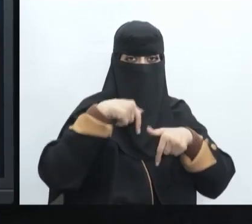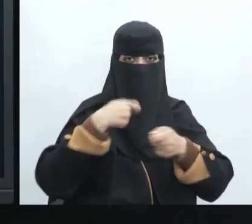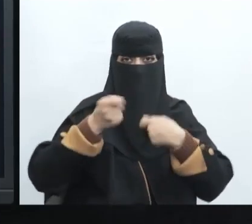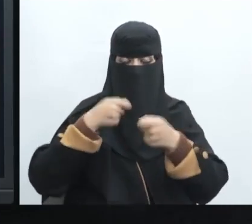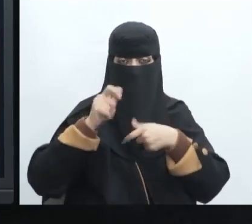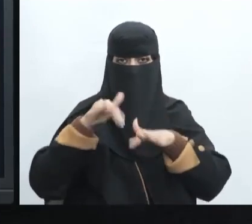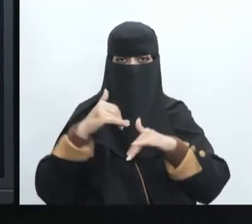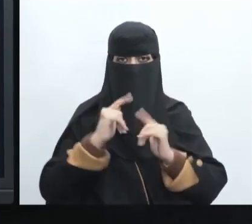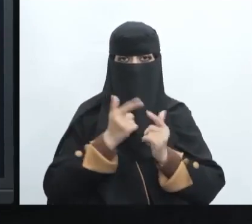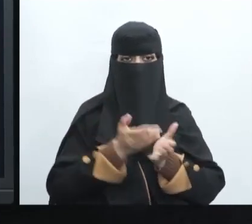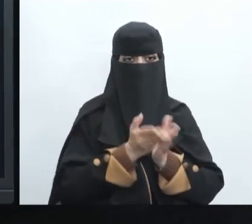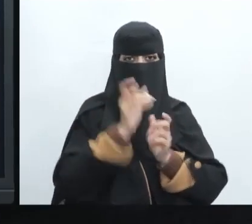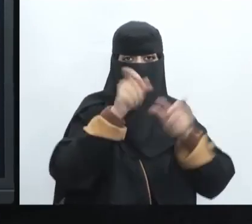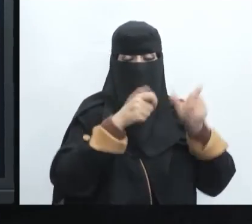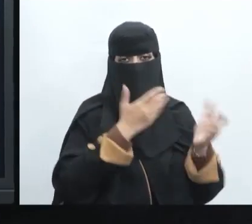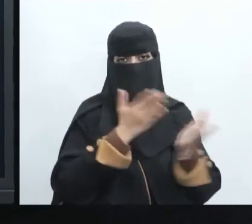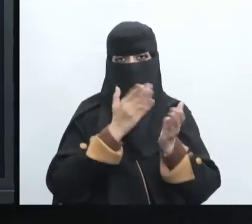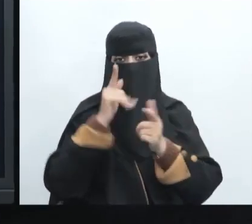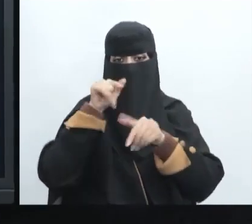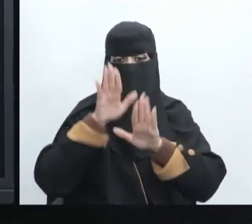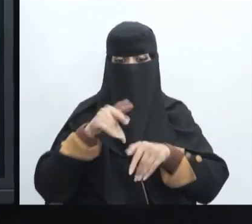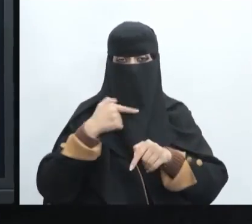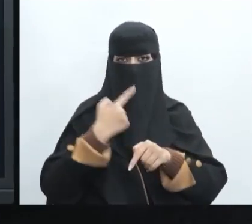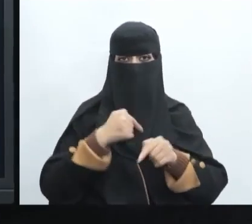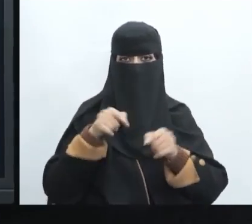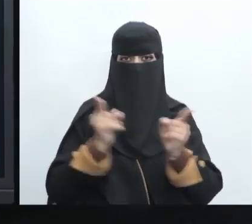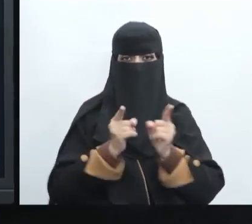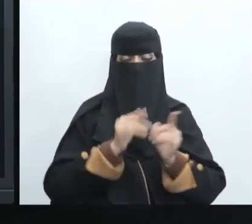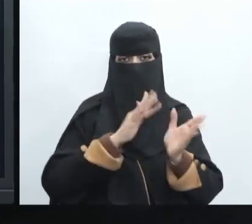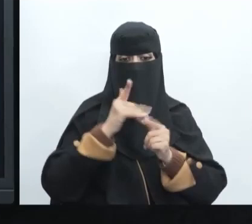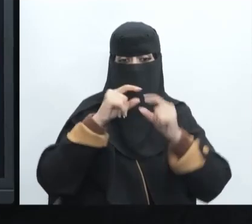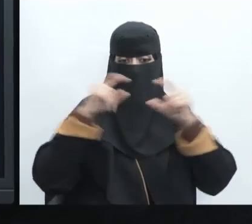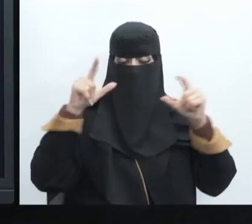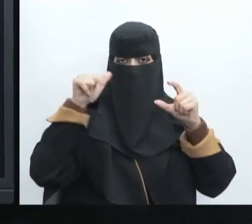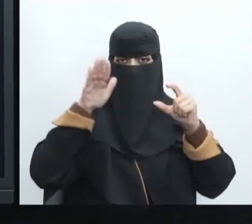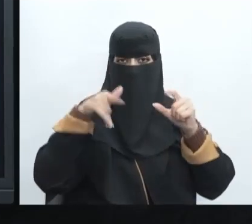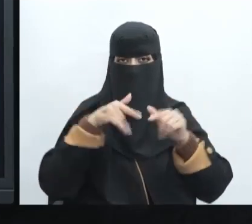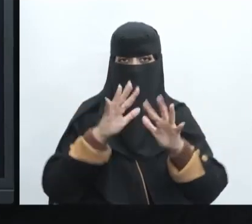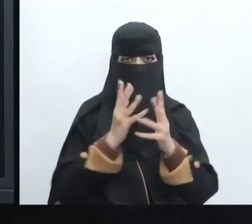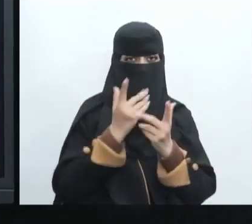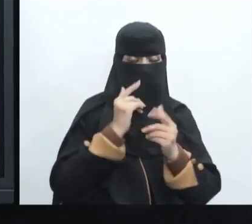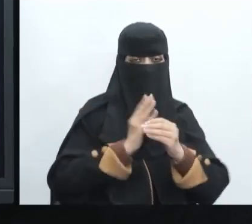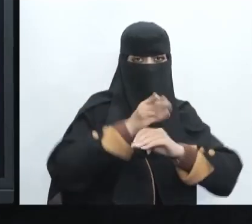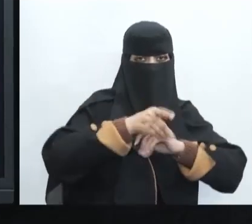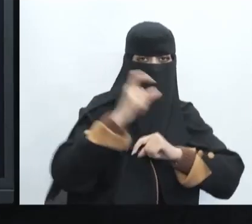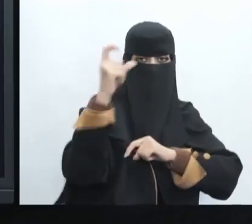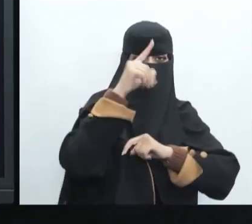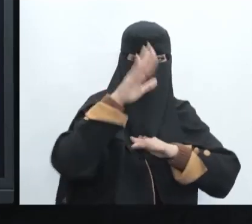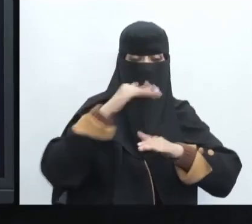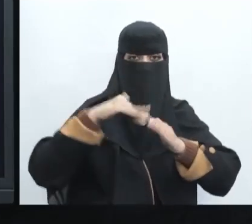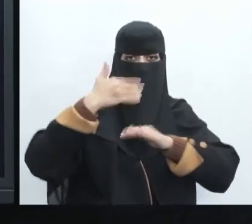احسنتم الدعاه اريدكم ابناء وبنات الطلاب ان تحددوا لي على هذه الخريطه كيف دخل الاسلام